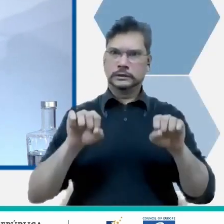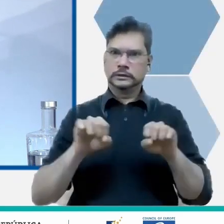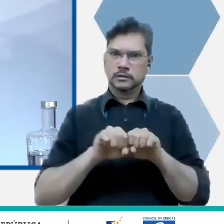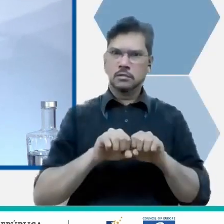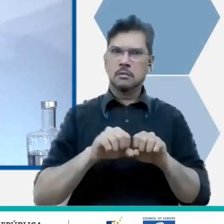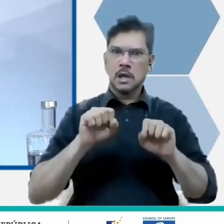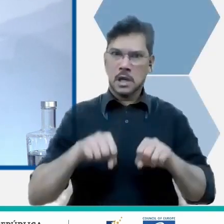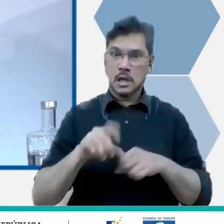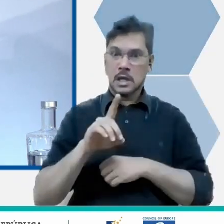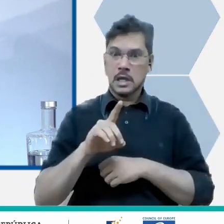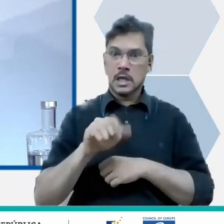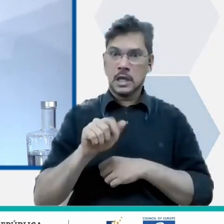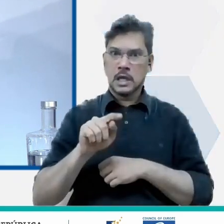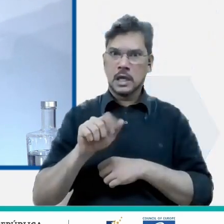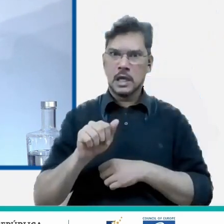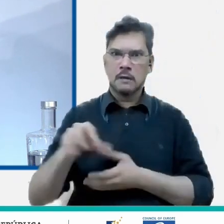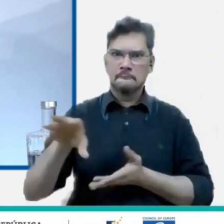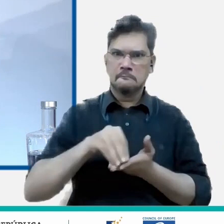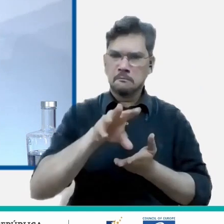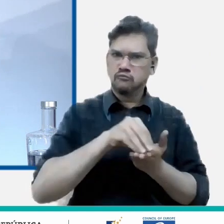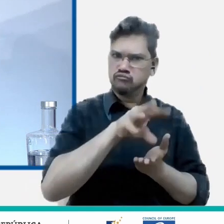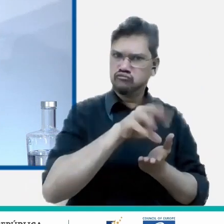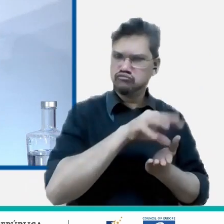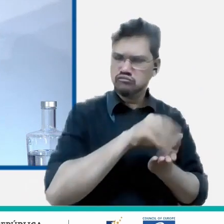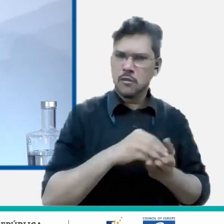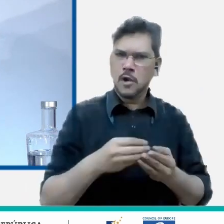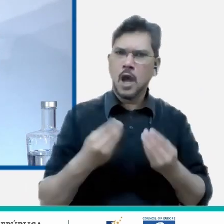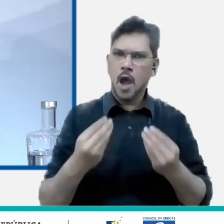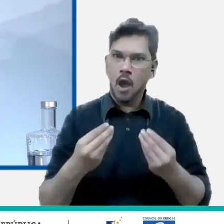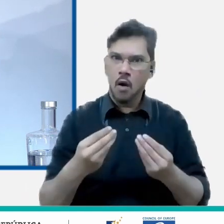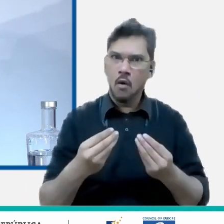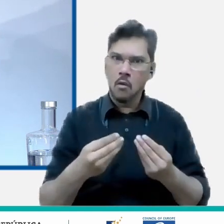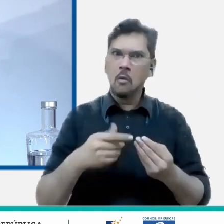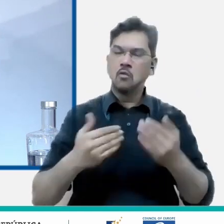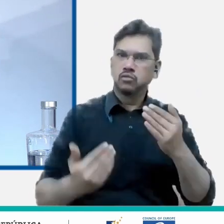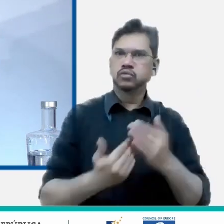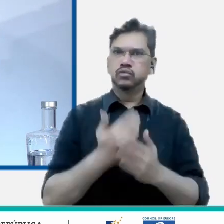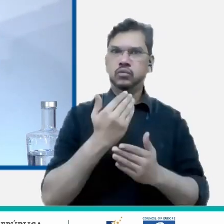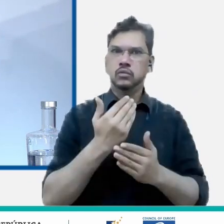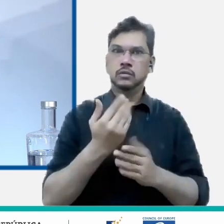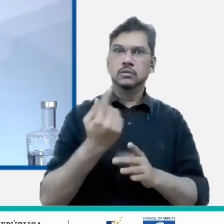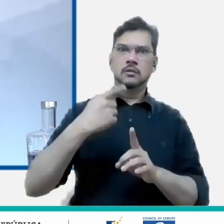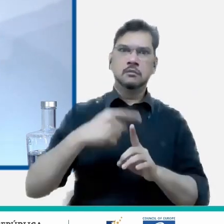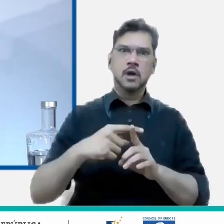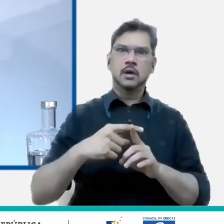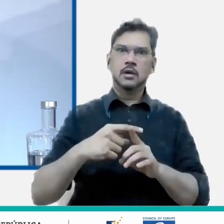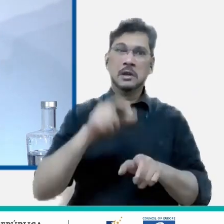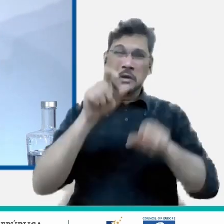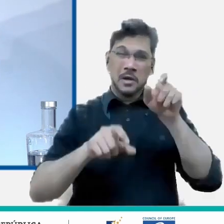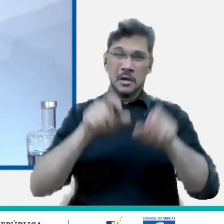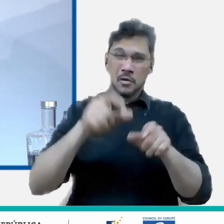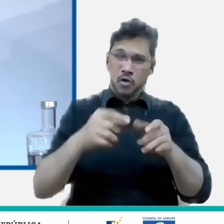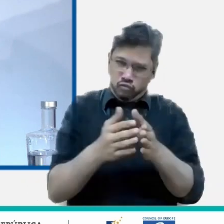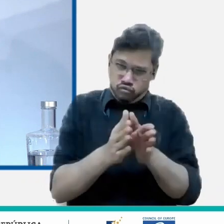кроме законодательства, у нас шла очень кропотливая работа по выработке стратегии, но учитывая наши национальные особенности